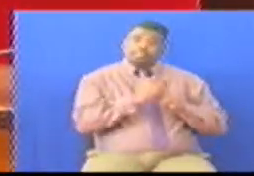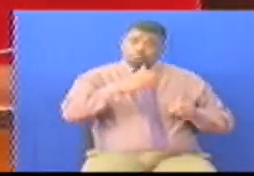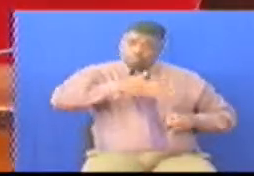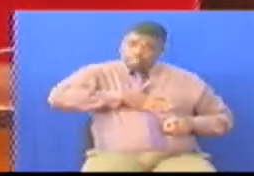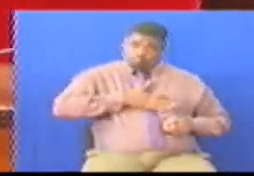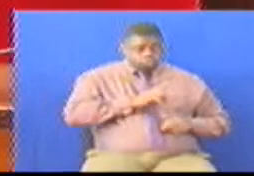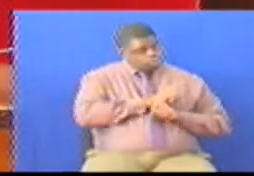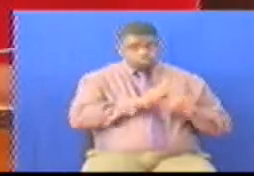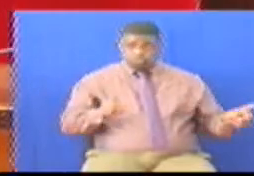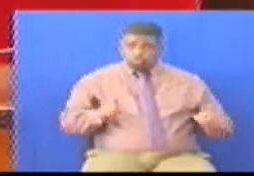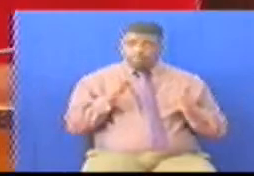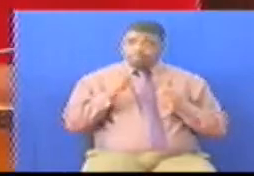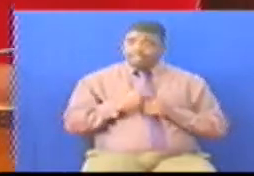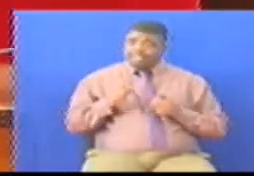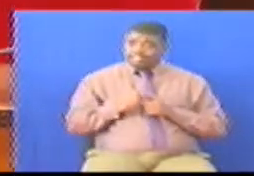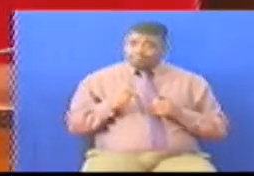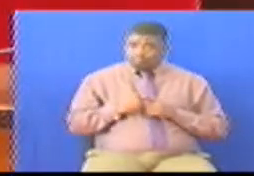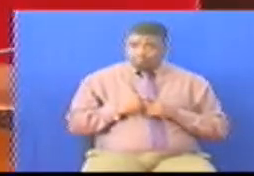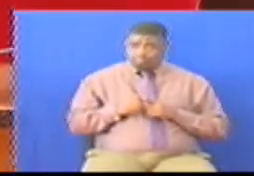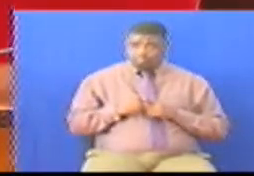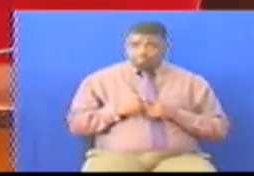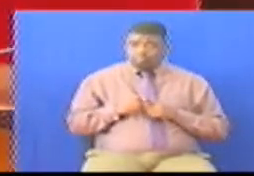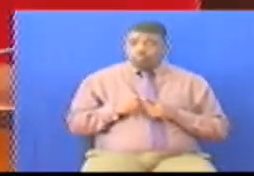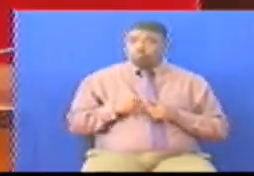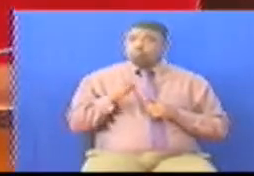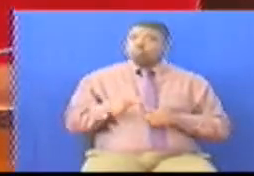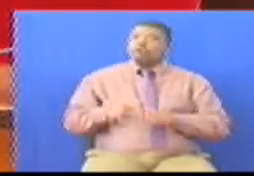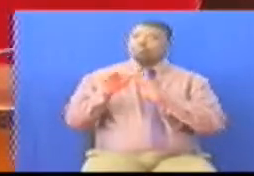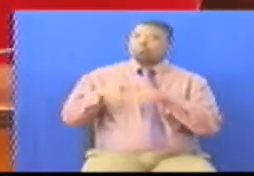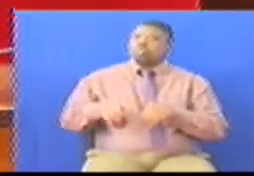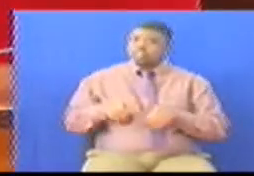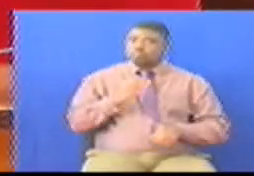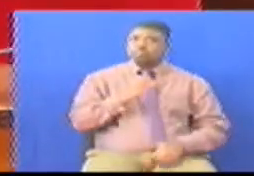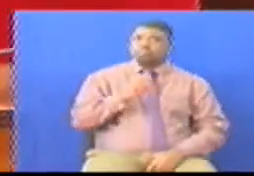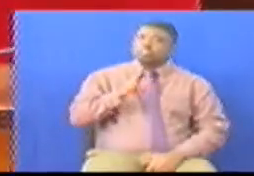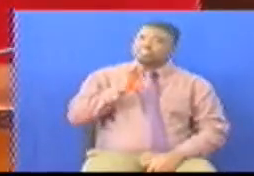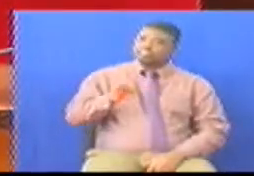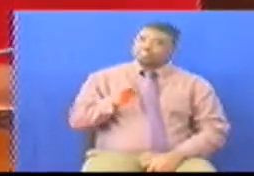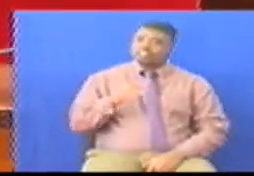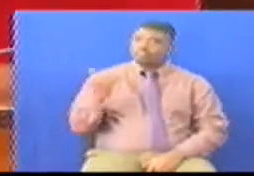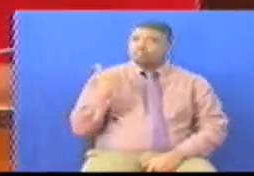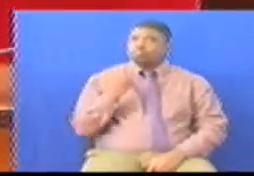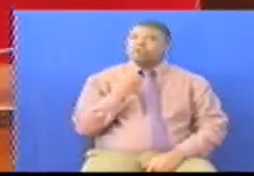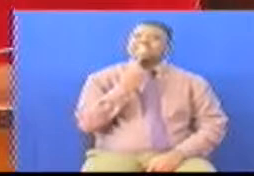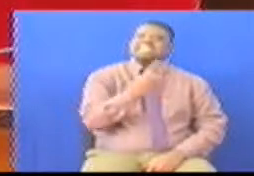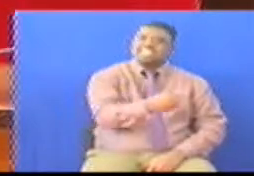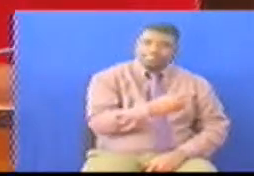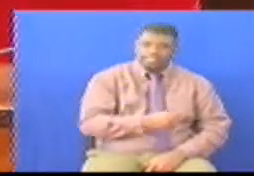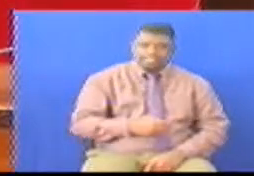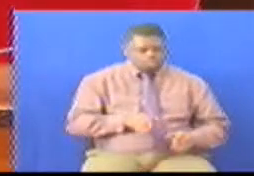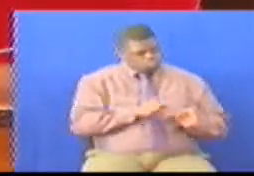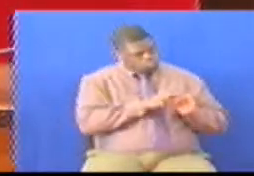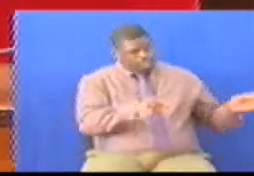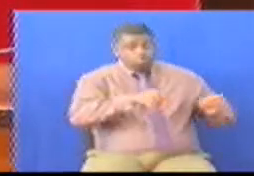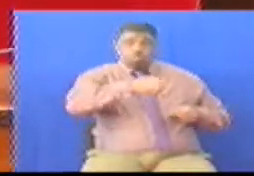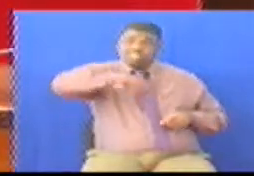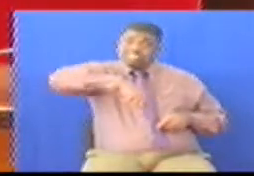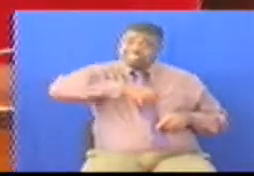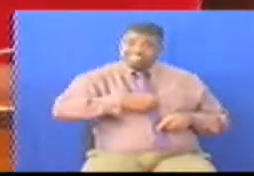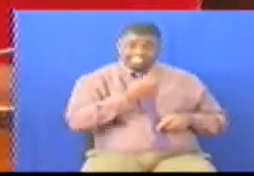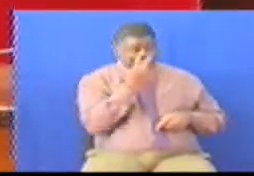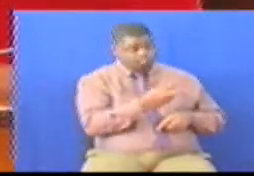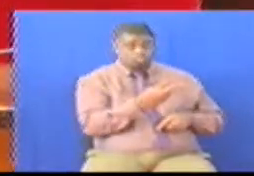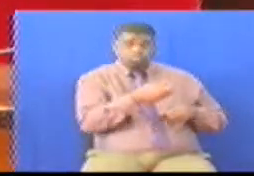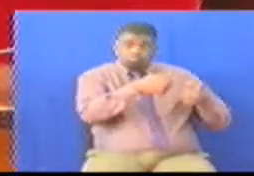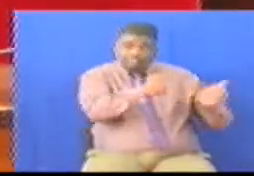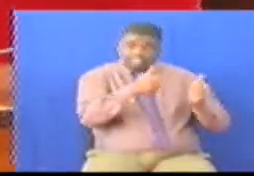yangu mimi, ni maneno ya sisi wabunge wa CUF, kwamba kama mwenyekiti nimetumwa niaseme kwamba baada ya kutubagua sisi, hamuoni sasa na